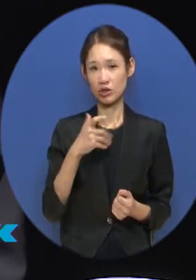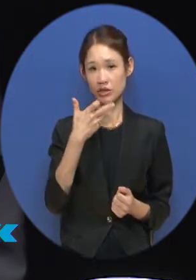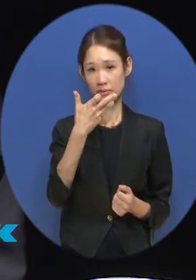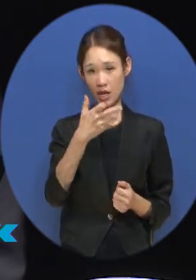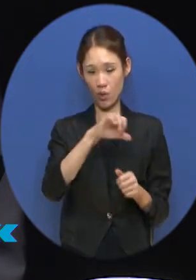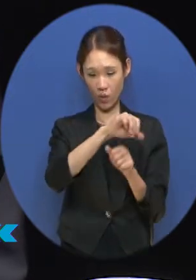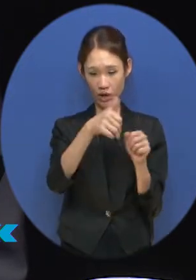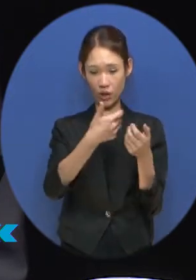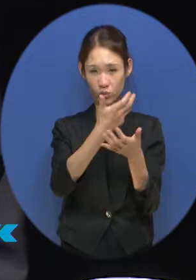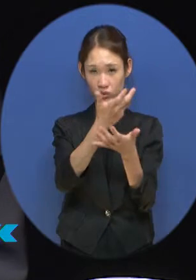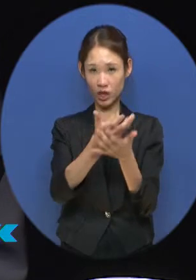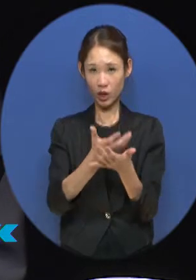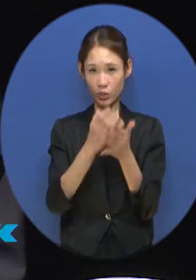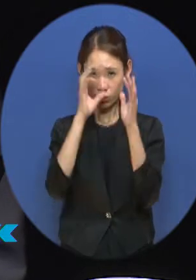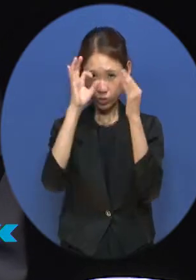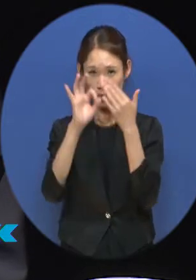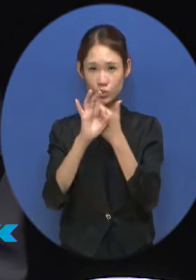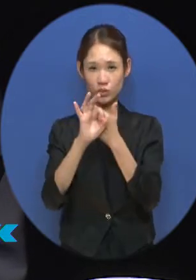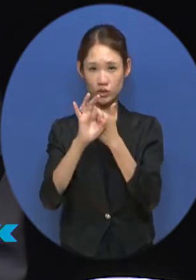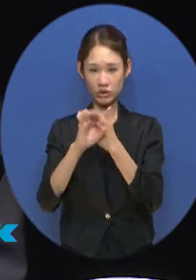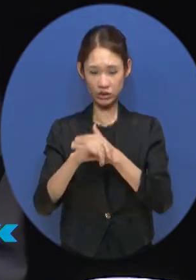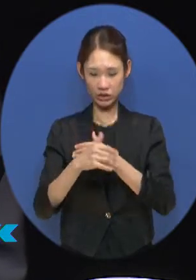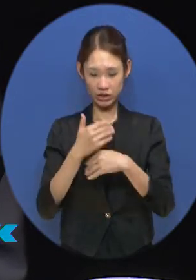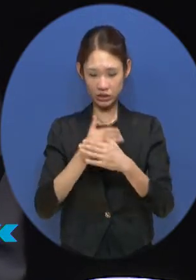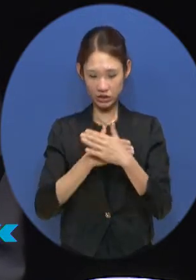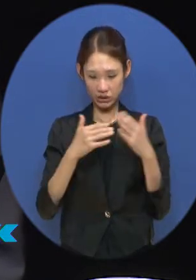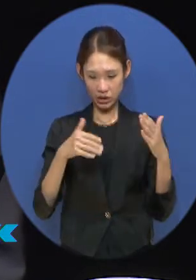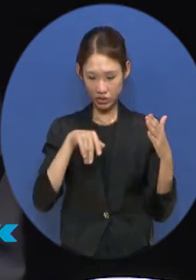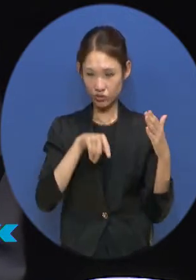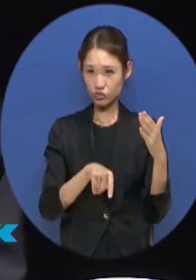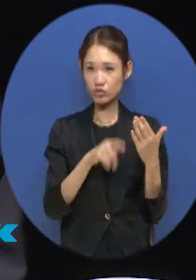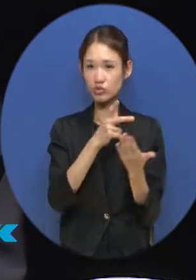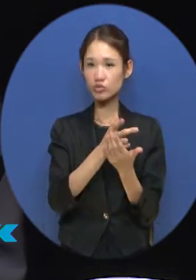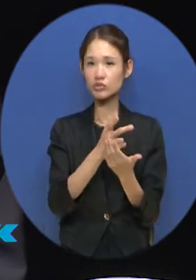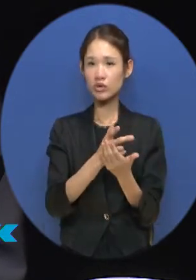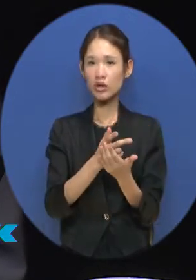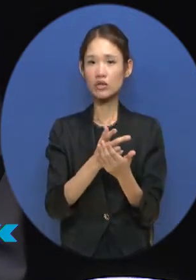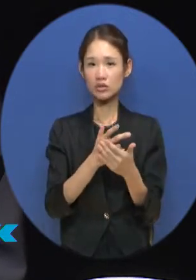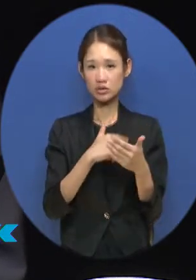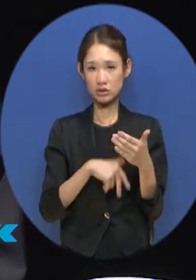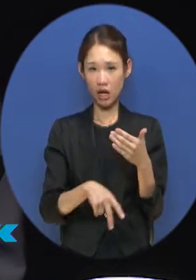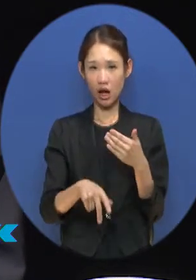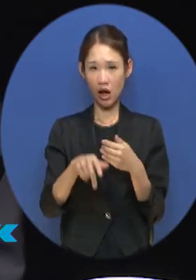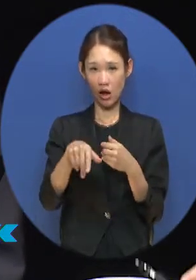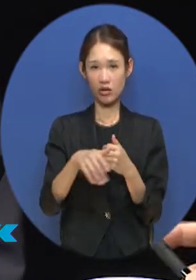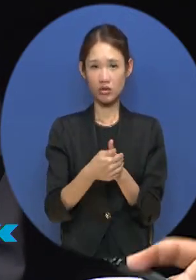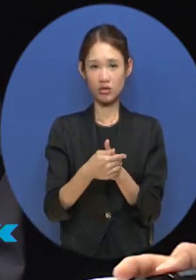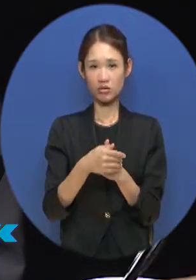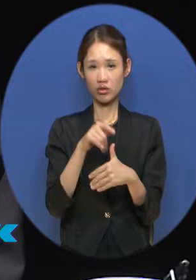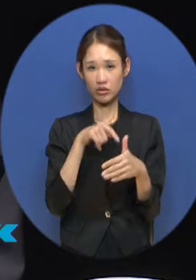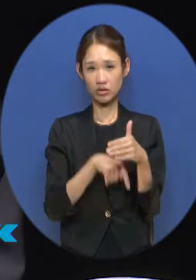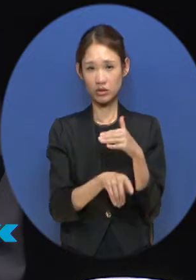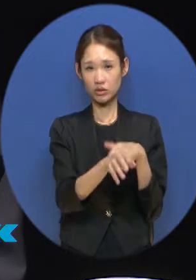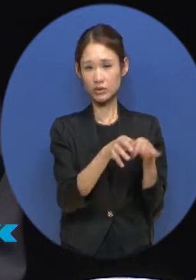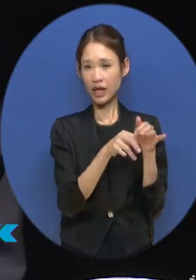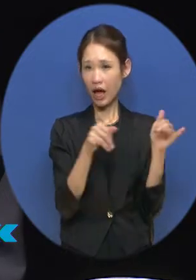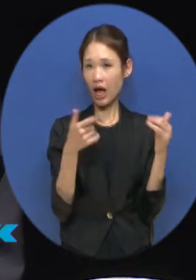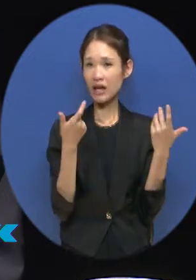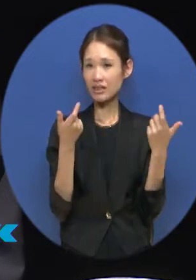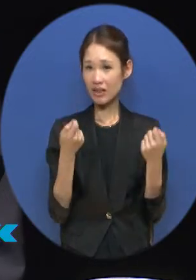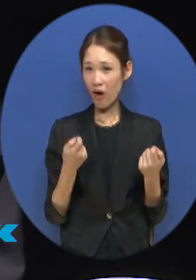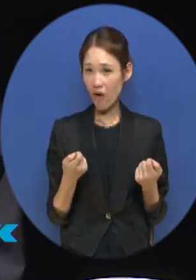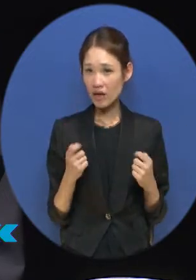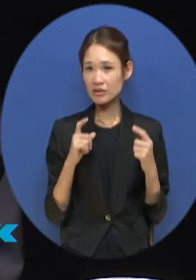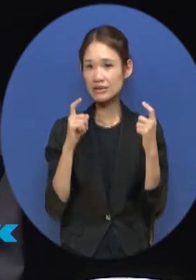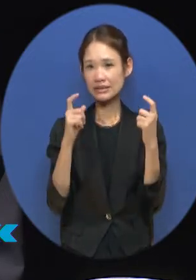2018년 환경부 자료에 의하면 실내 주차장, 그리고 지하역사, 그리고 지하도상가,